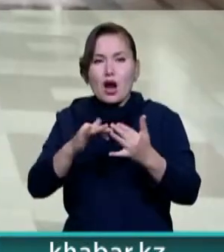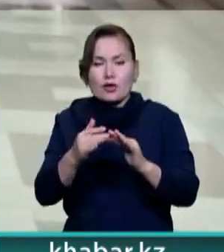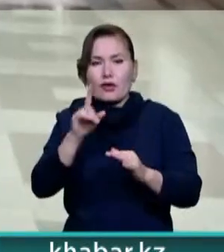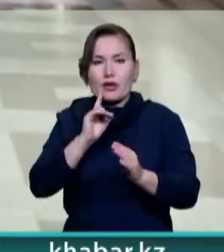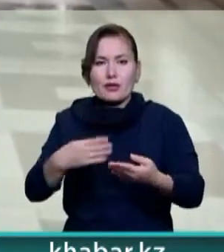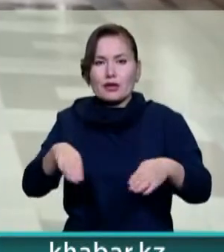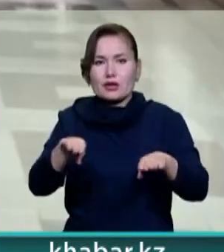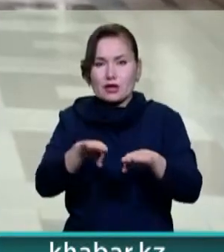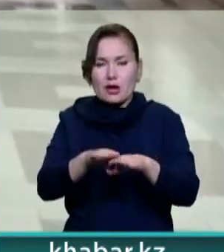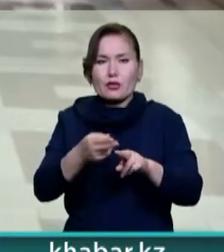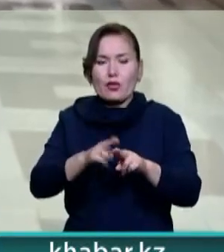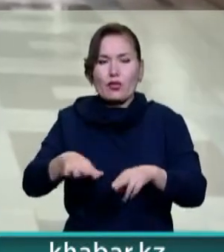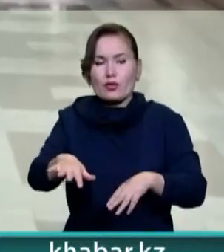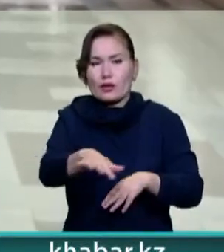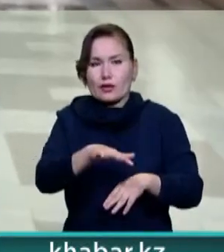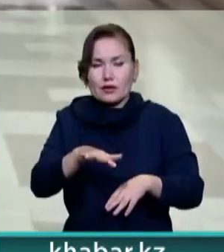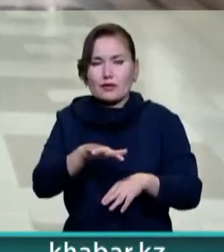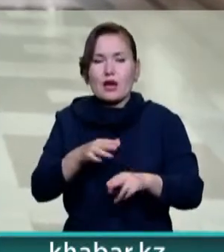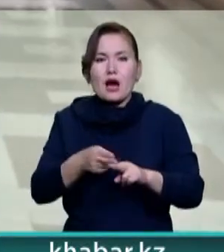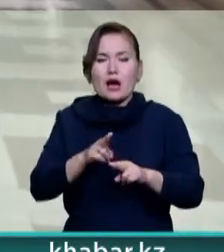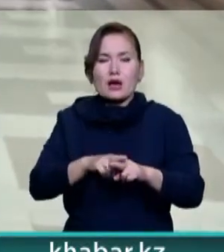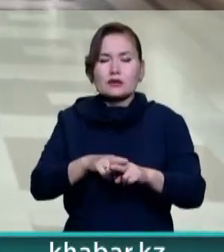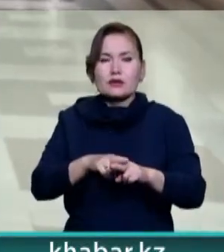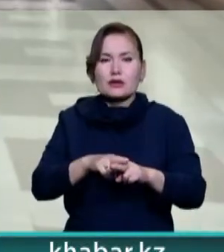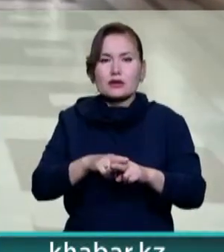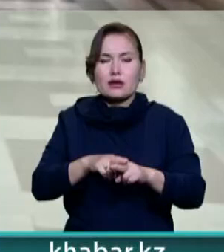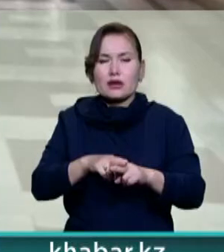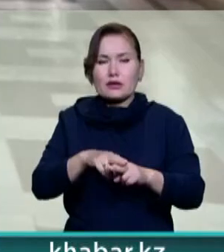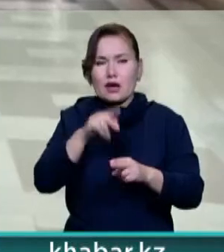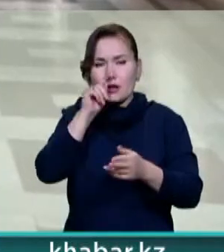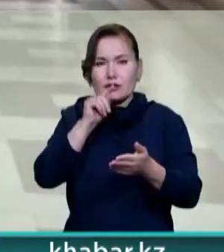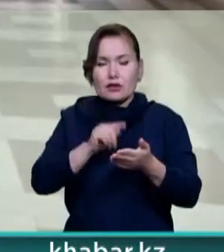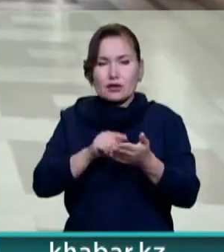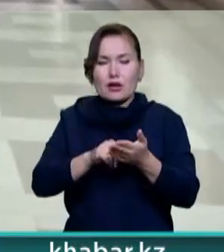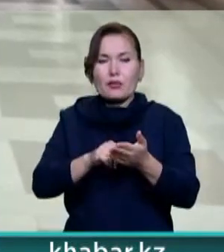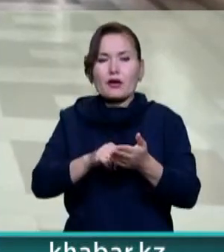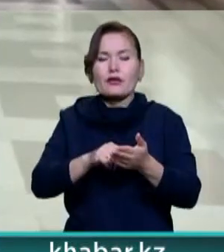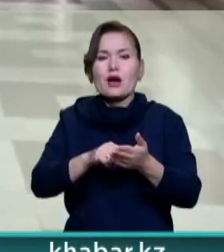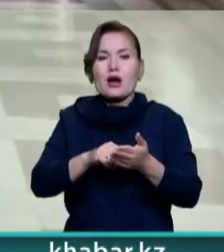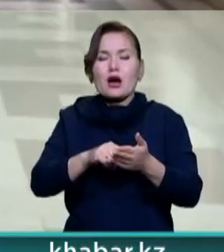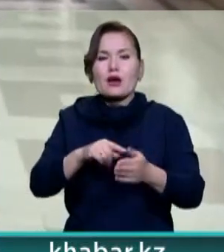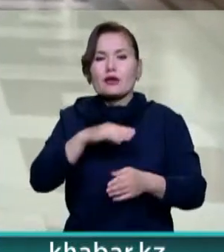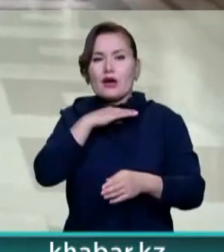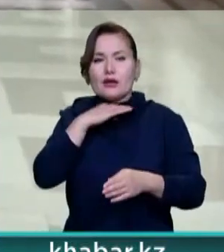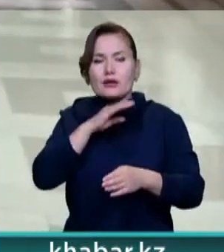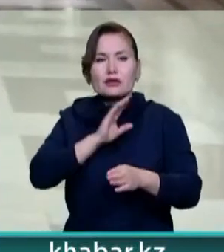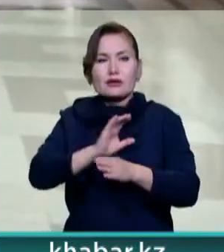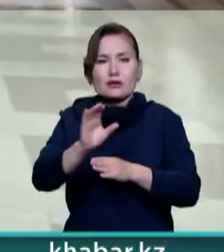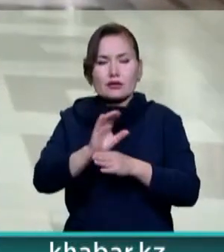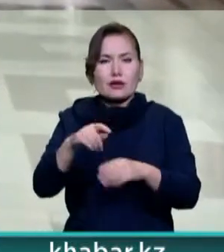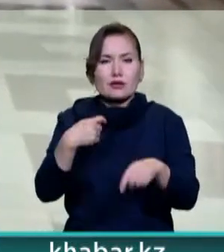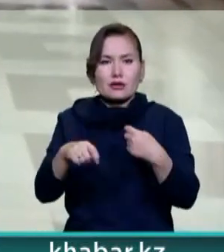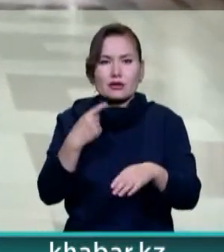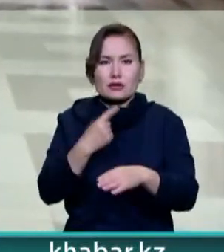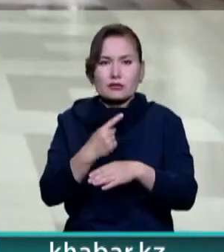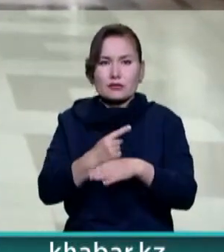карантин жарияланған елді мекендерден тірідей құстарды, құс өнімдерін шығарып сатуға тыйым